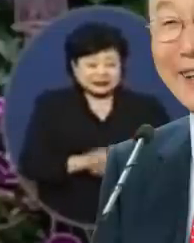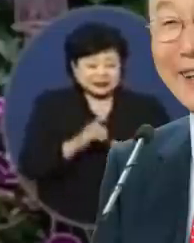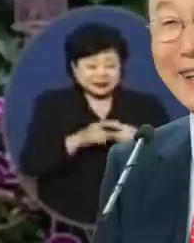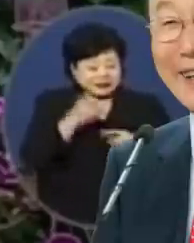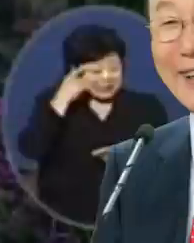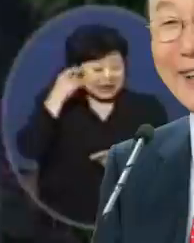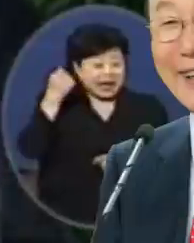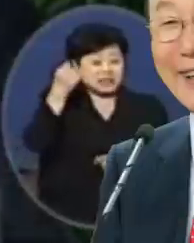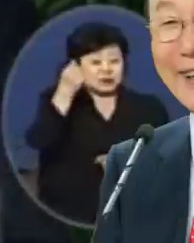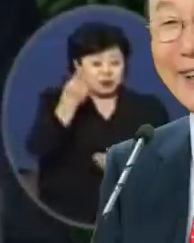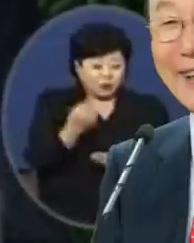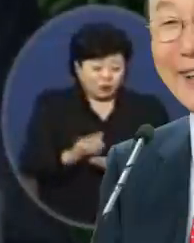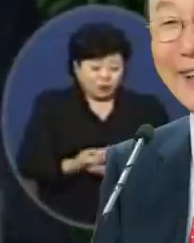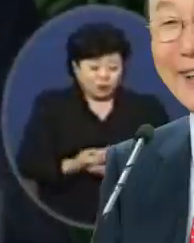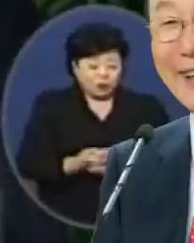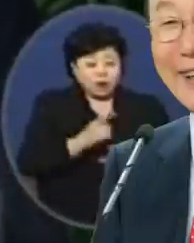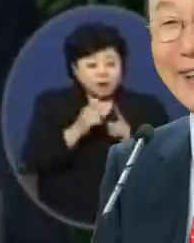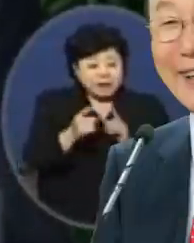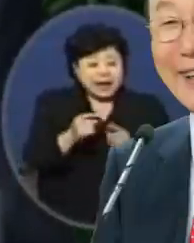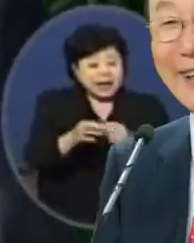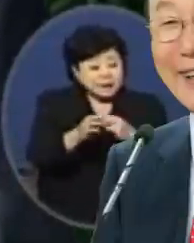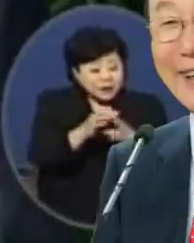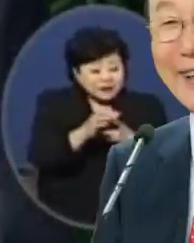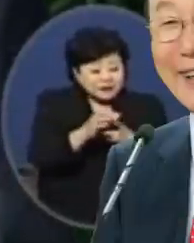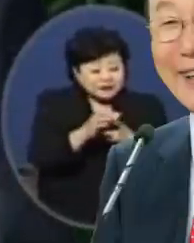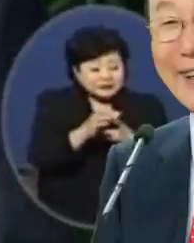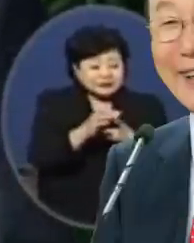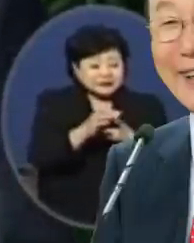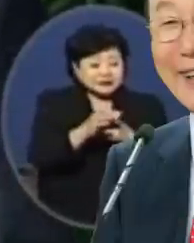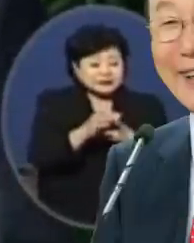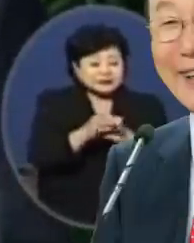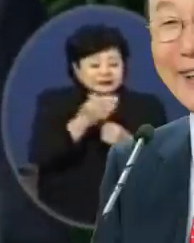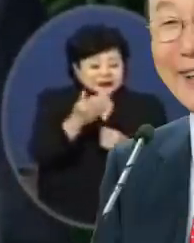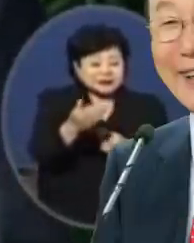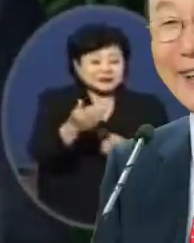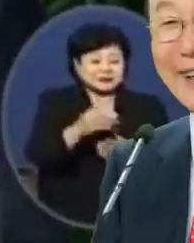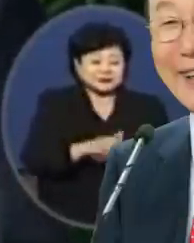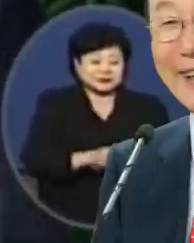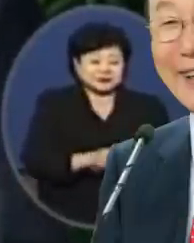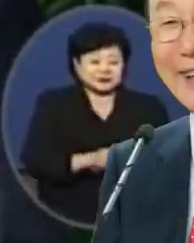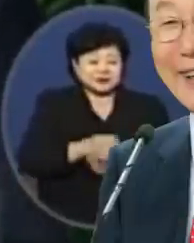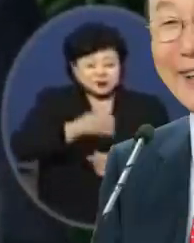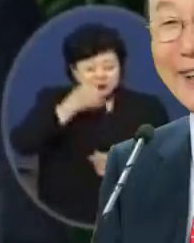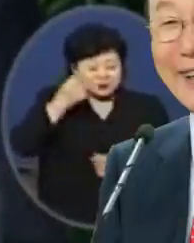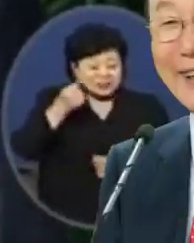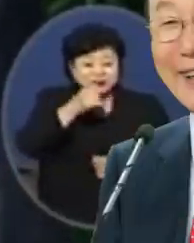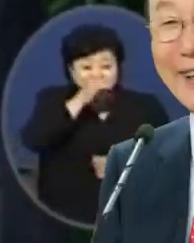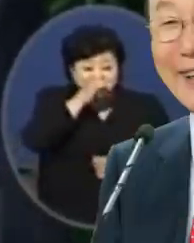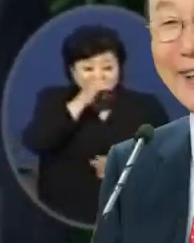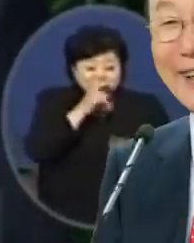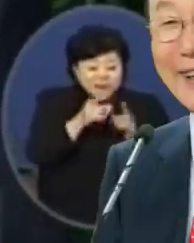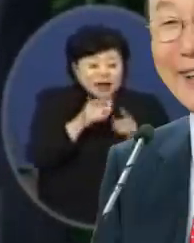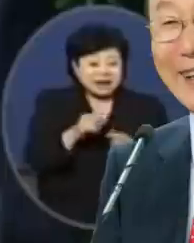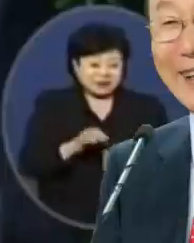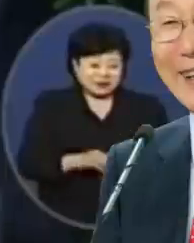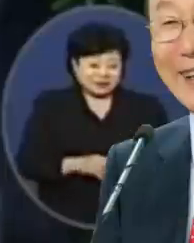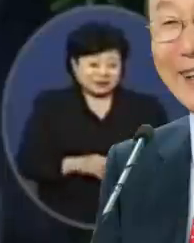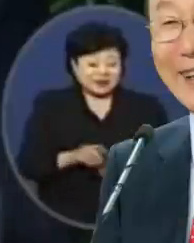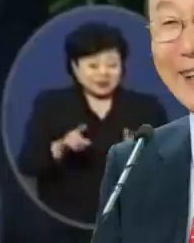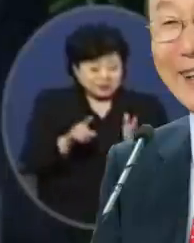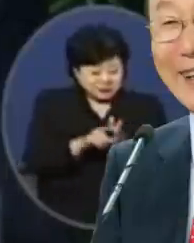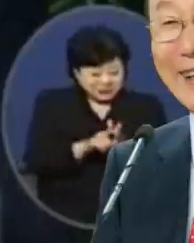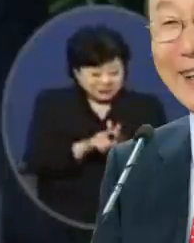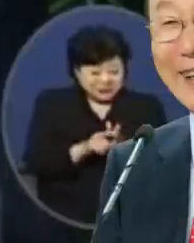긍정적인 생각을 가져오고 말을 하면 여러분 꿈을 꿀 수가 있고 말을 하면